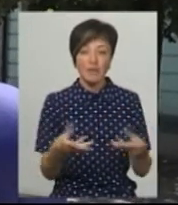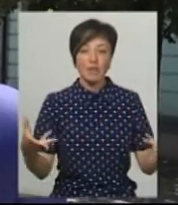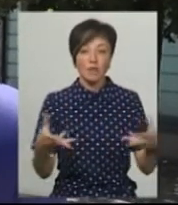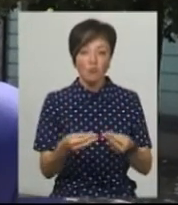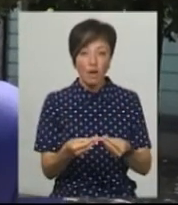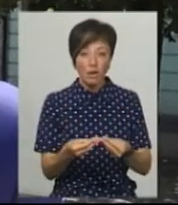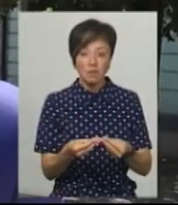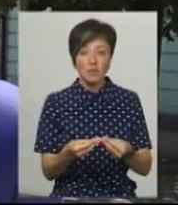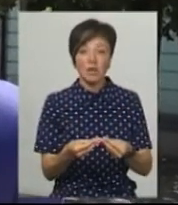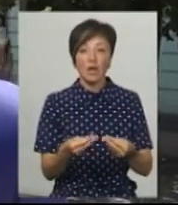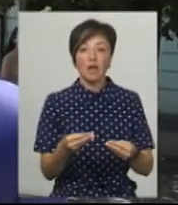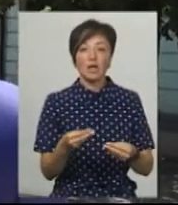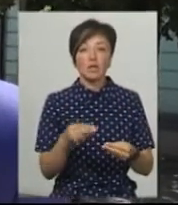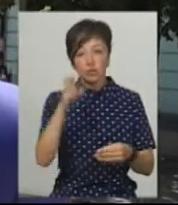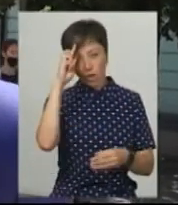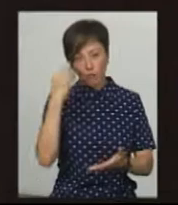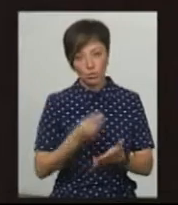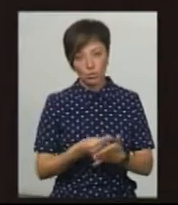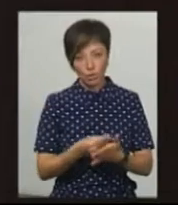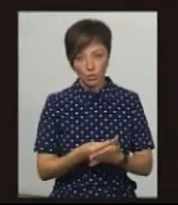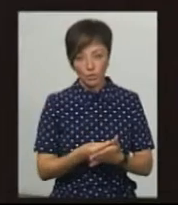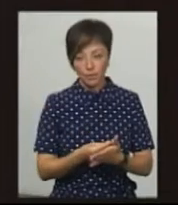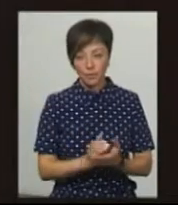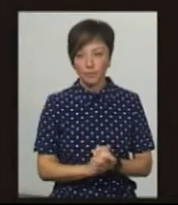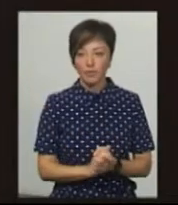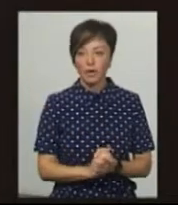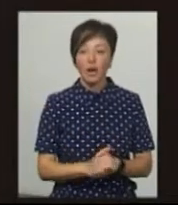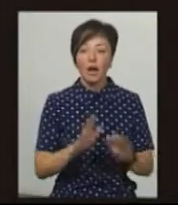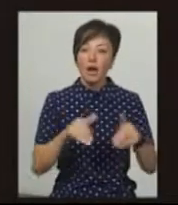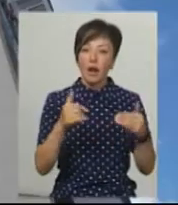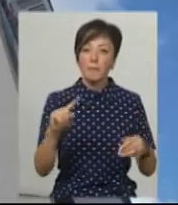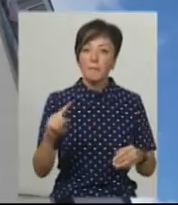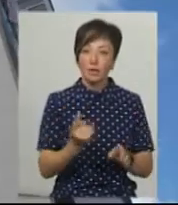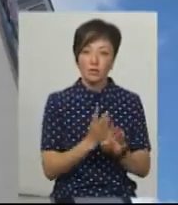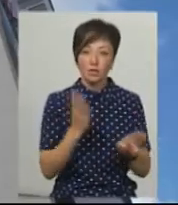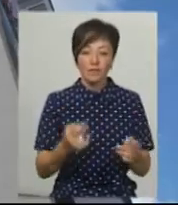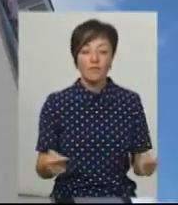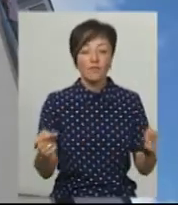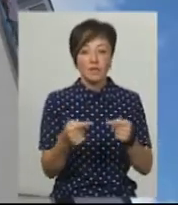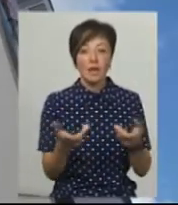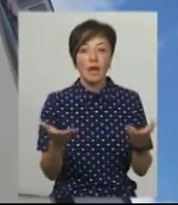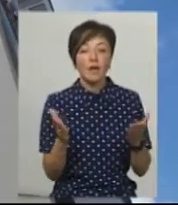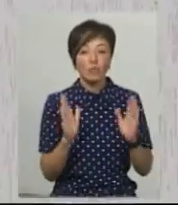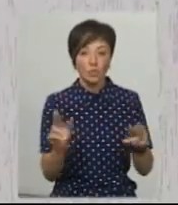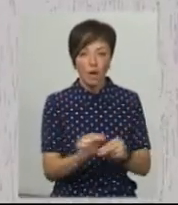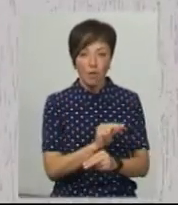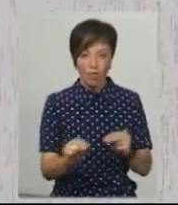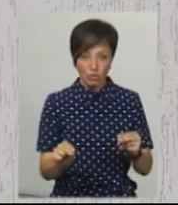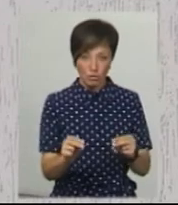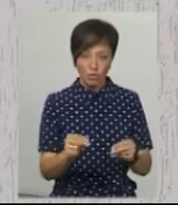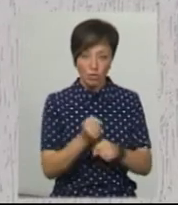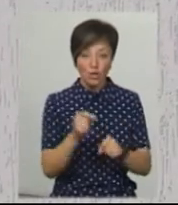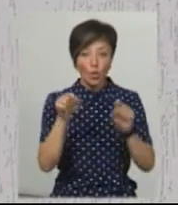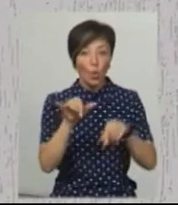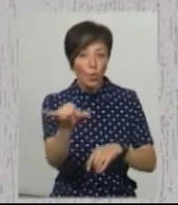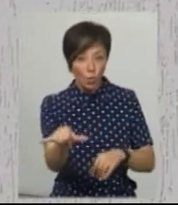співфінансуватися з державного бюджету. Василь Новачок радить найперше мешканцям визначитися, які саме ремонтні роботи потрібно робити